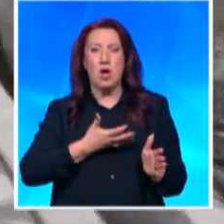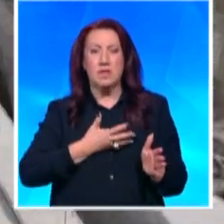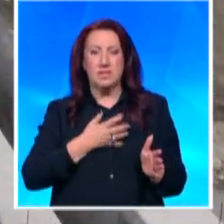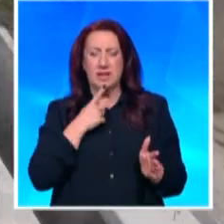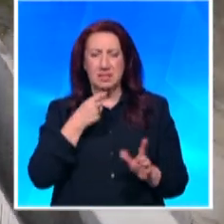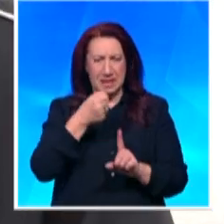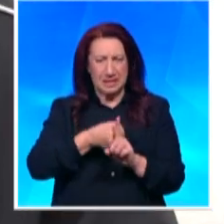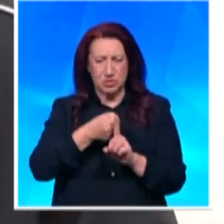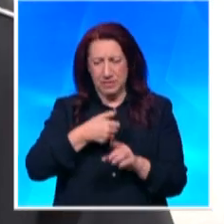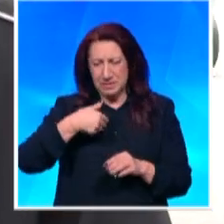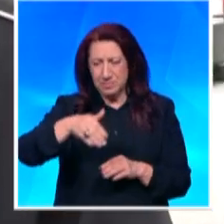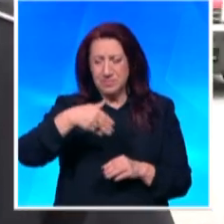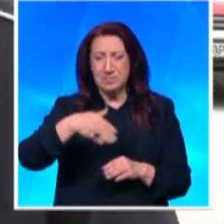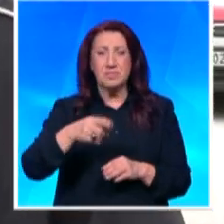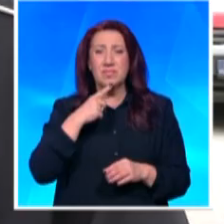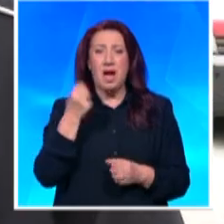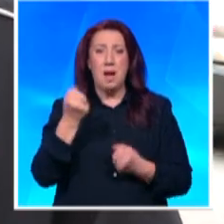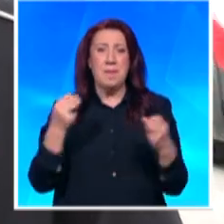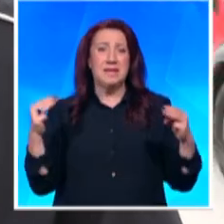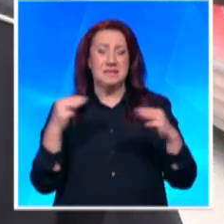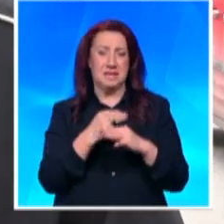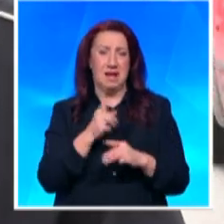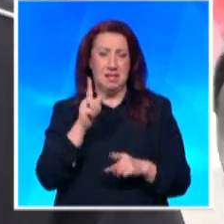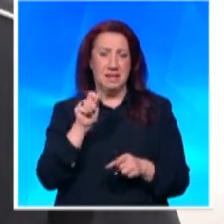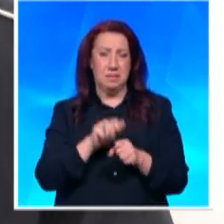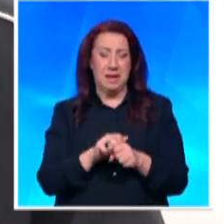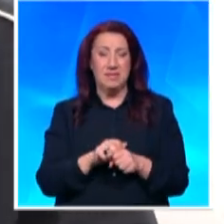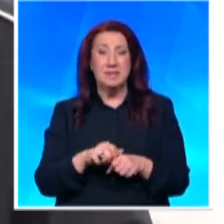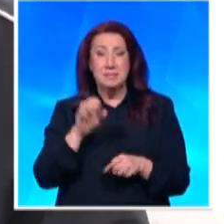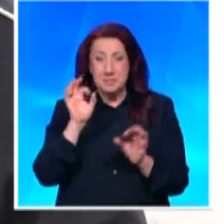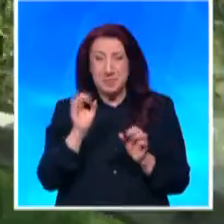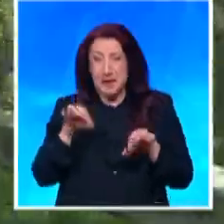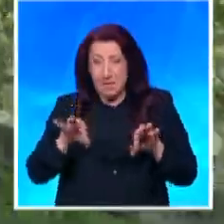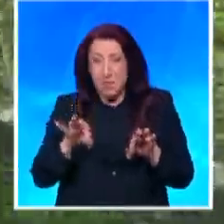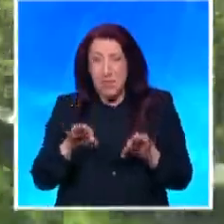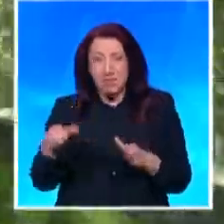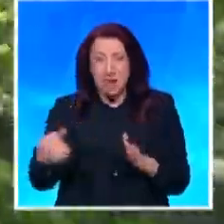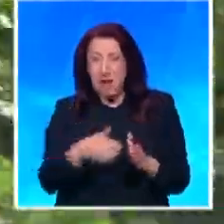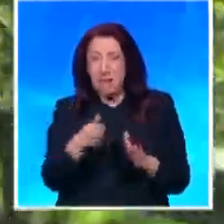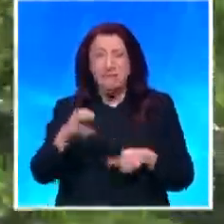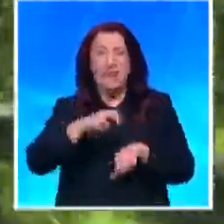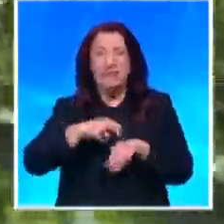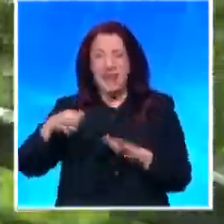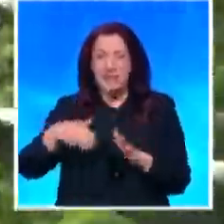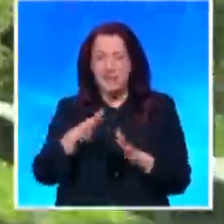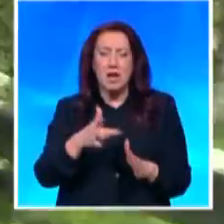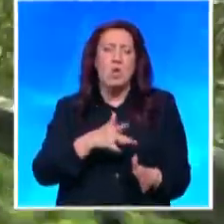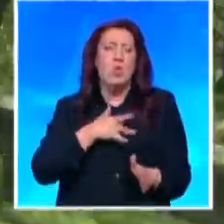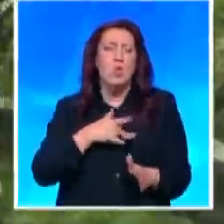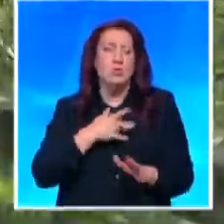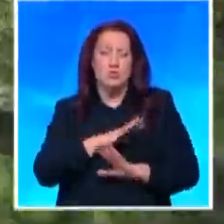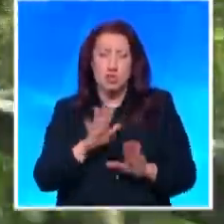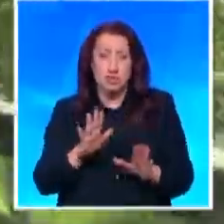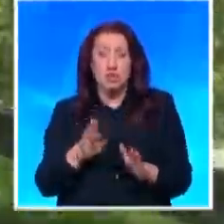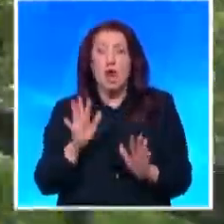Струма да бъде завършена. В самото дефиле е ужас за пътуване. Просто е невъзможно да се пътува. И колкото по-скоро я